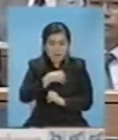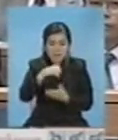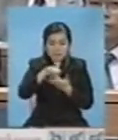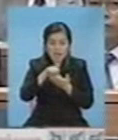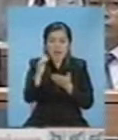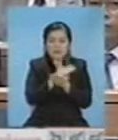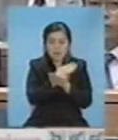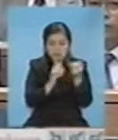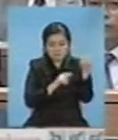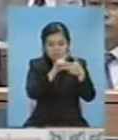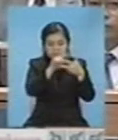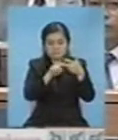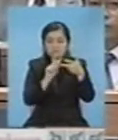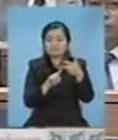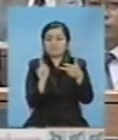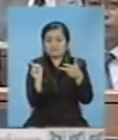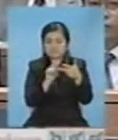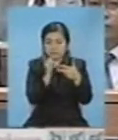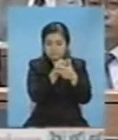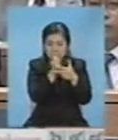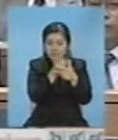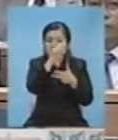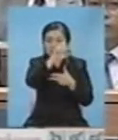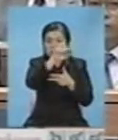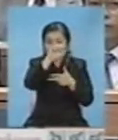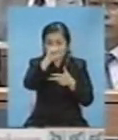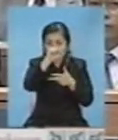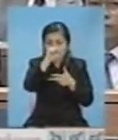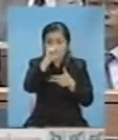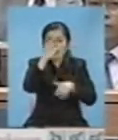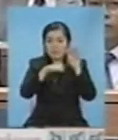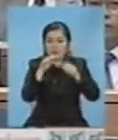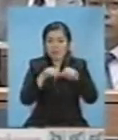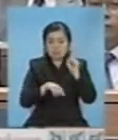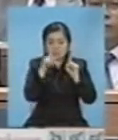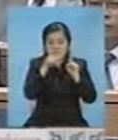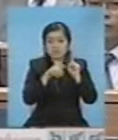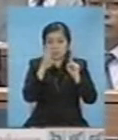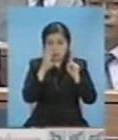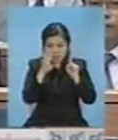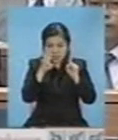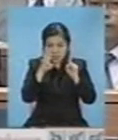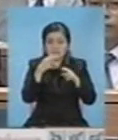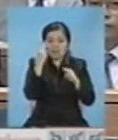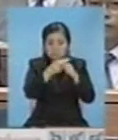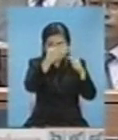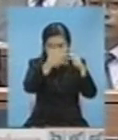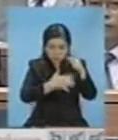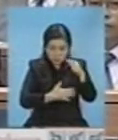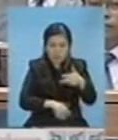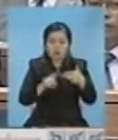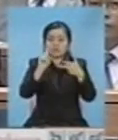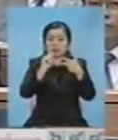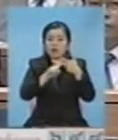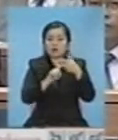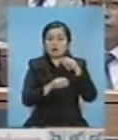ญ 1. ส.ส.ไม่น้อยกว่า1ใน4เข้าชื่อกัน 2. ส.ส.บวก